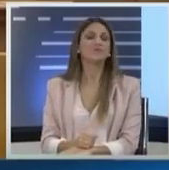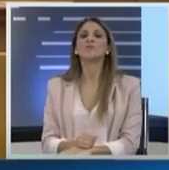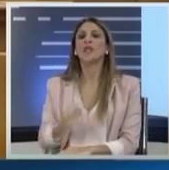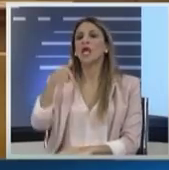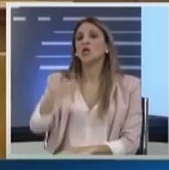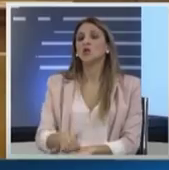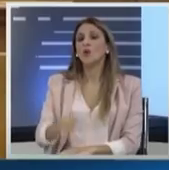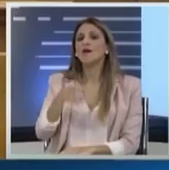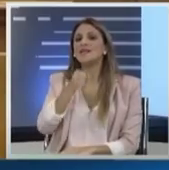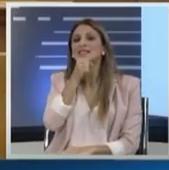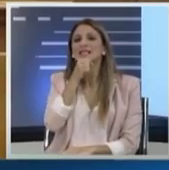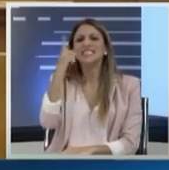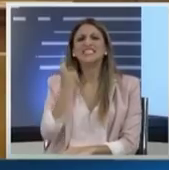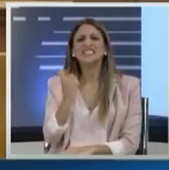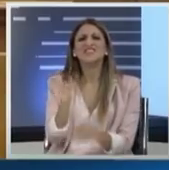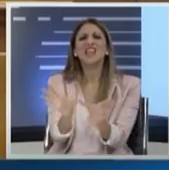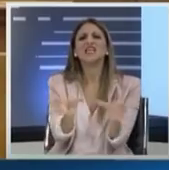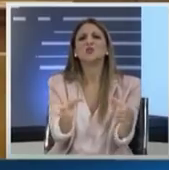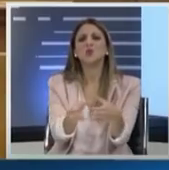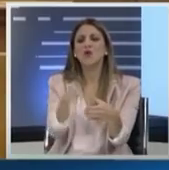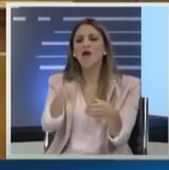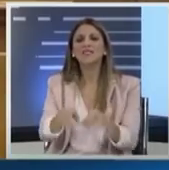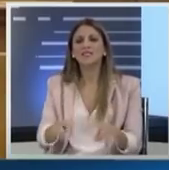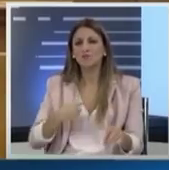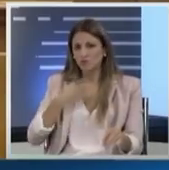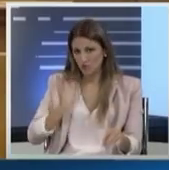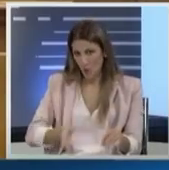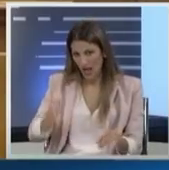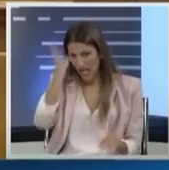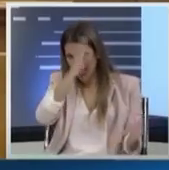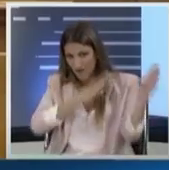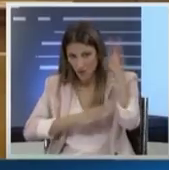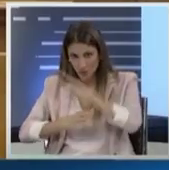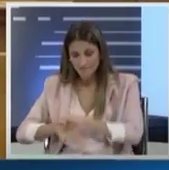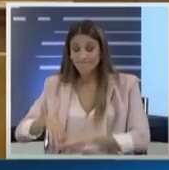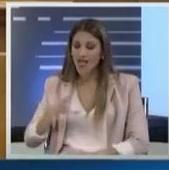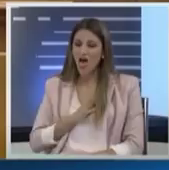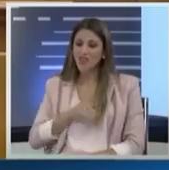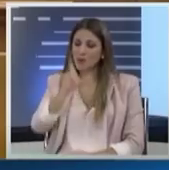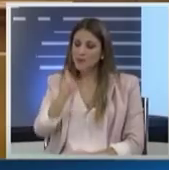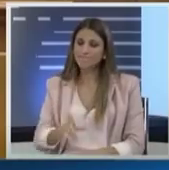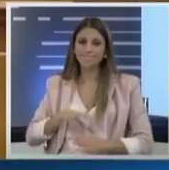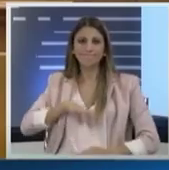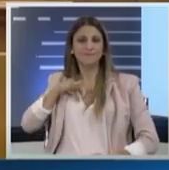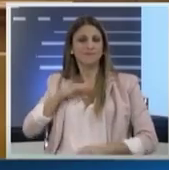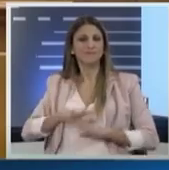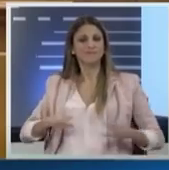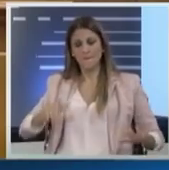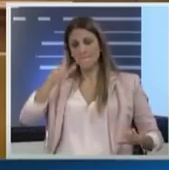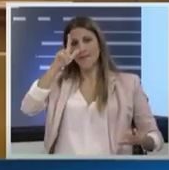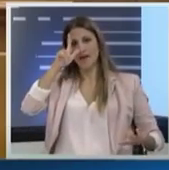τρύπα που σπεύσατε εσείς να χωθείτε σήμερα με την τρυπολογία σας. Είναι άνθρωποι με περηφάνεια, με